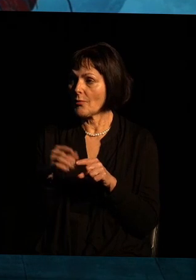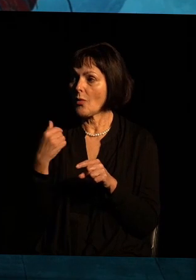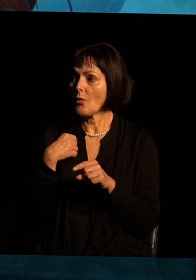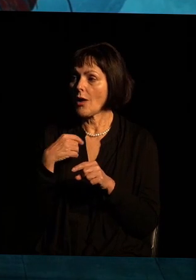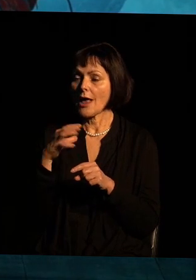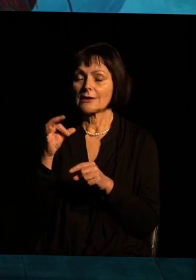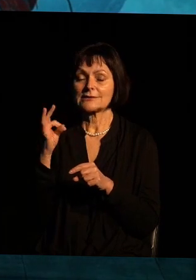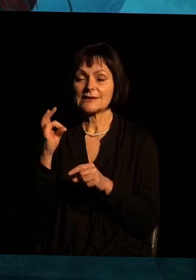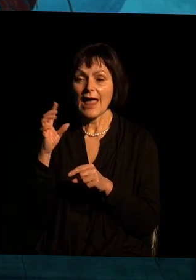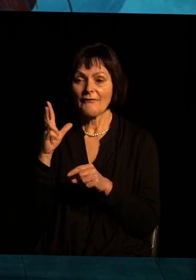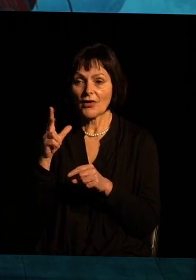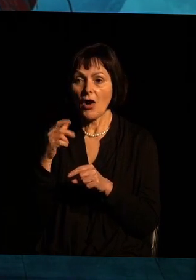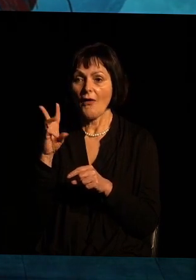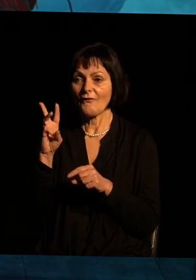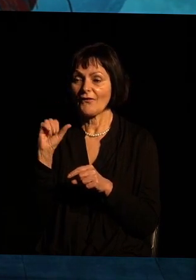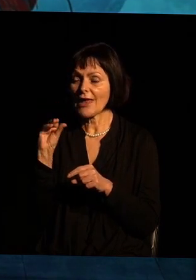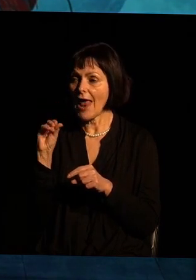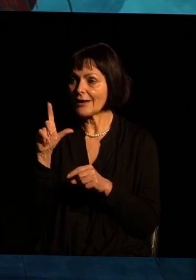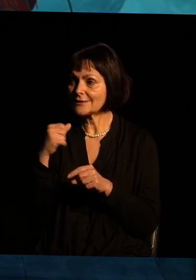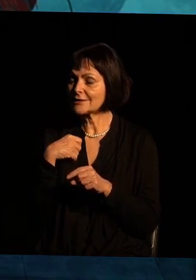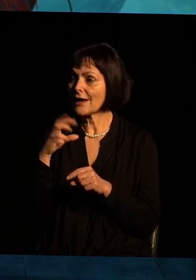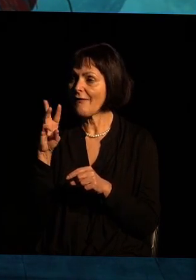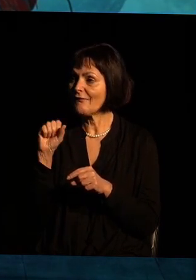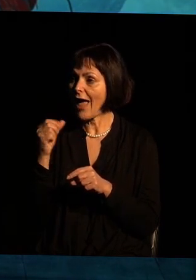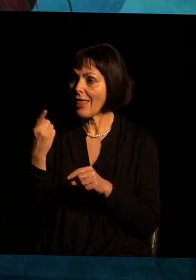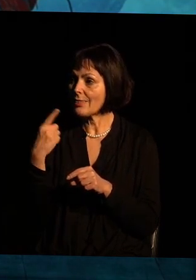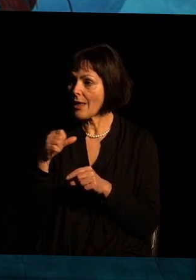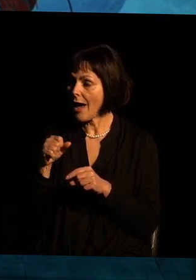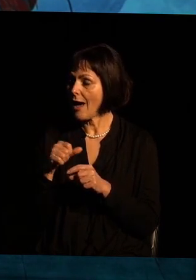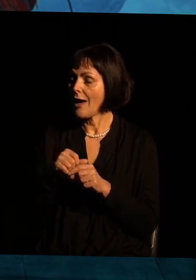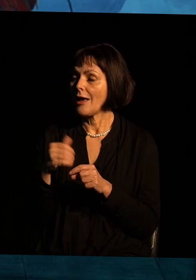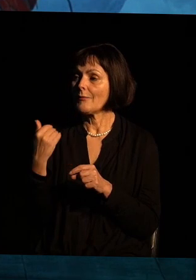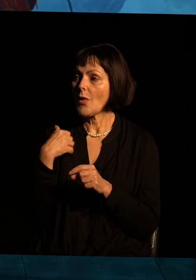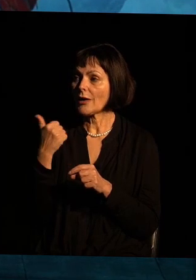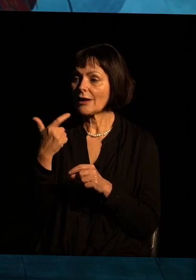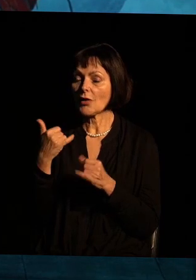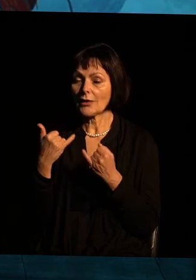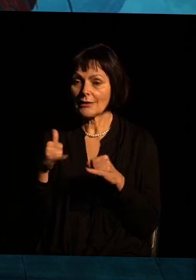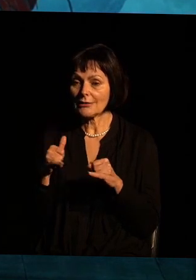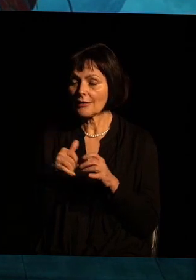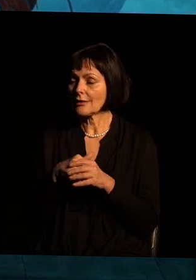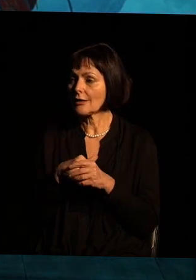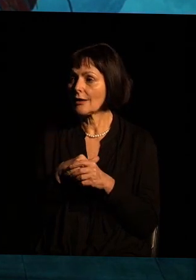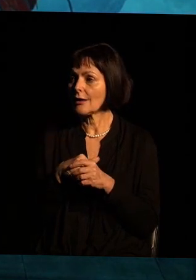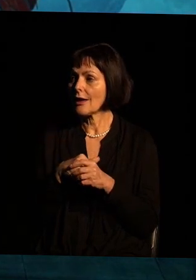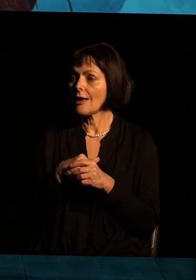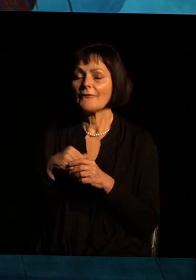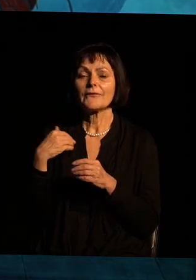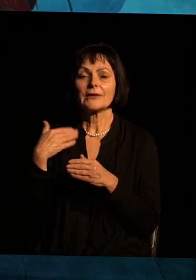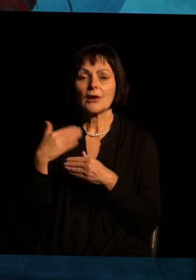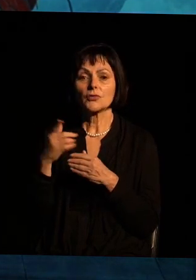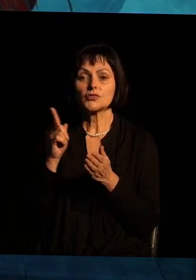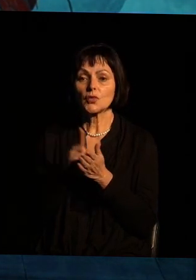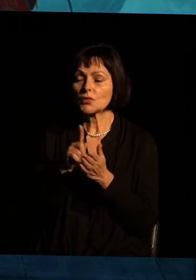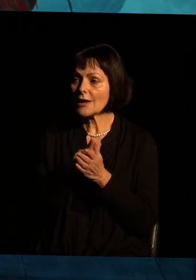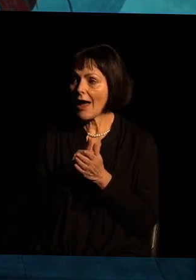Boguś Stefko, że oczywiście Krzysiu Wielicki, banda była też w naszym zespole, jeszcze kilku innych. No i w końcu udało